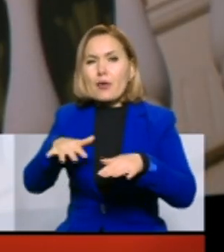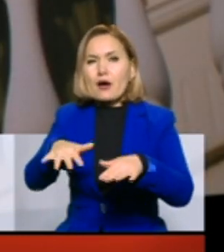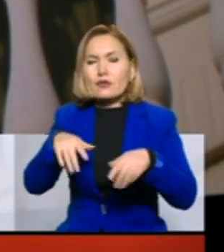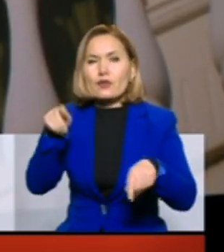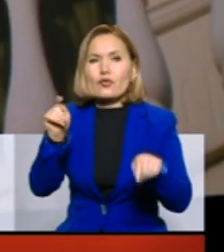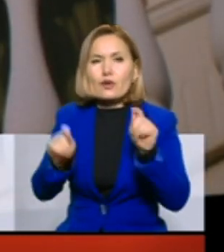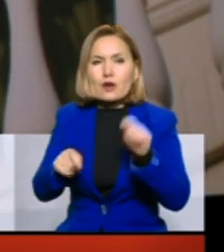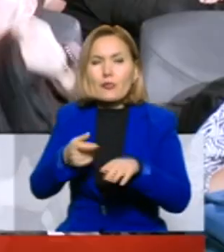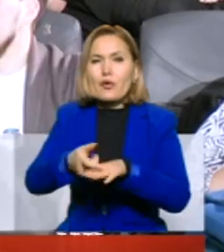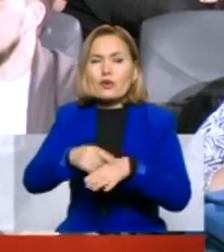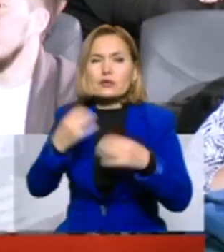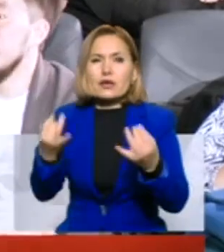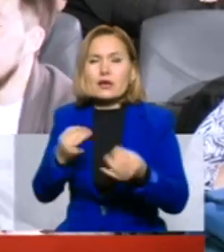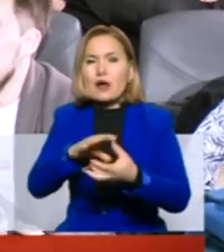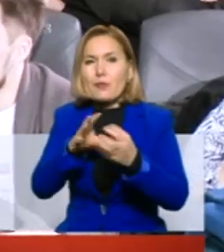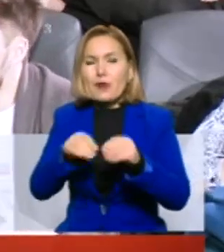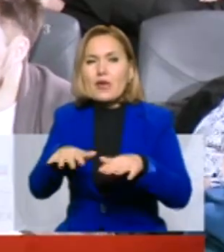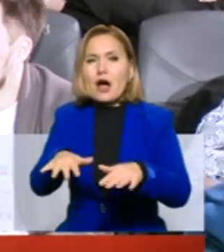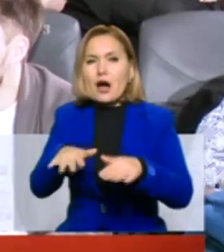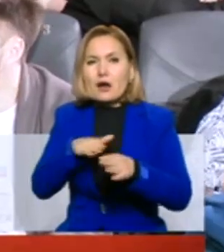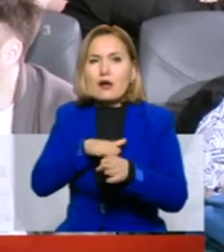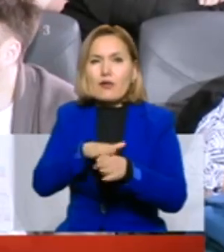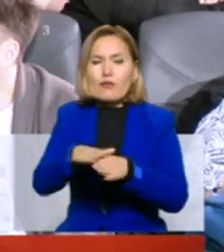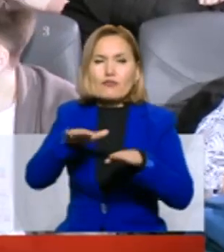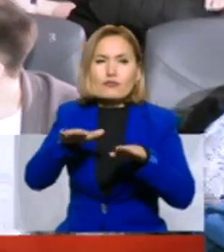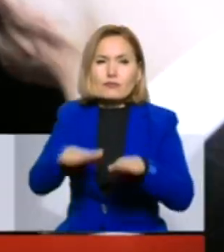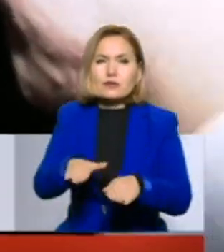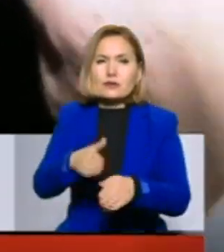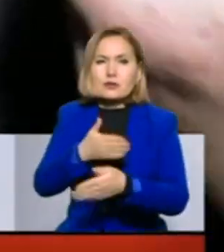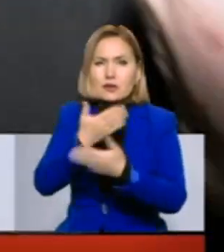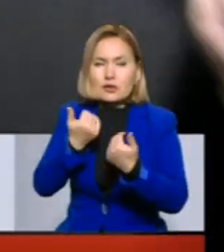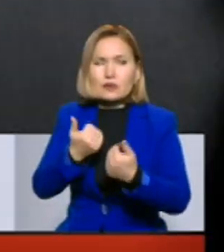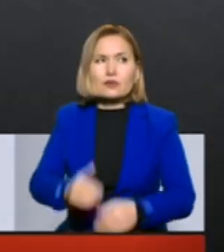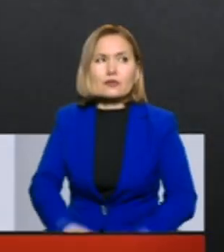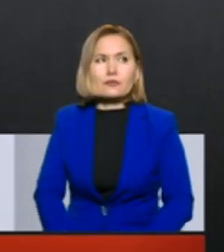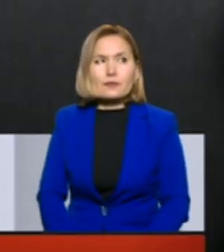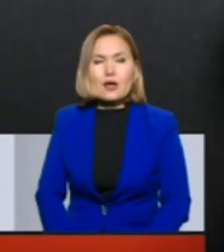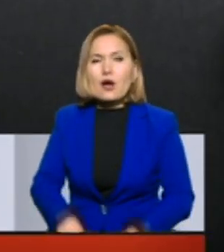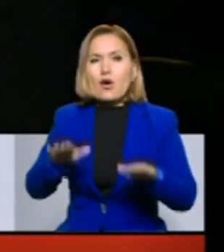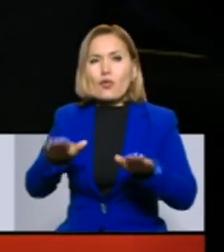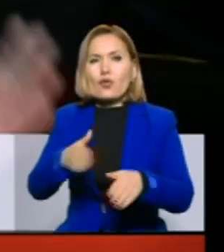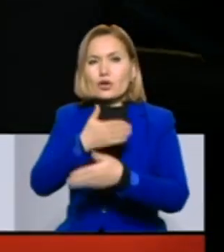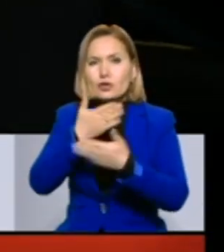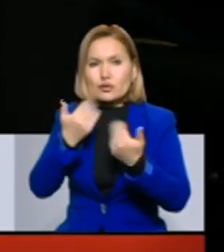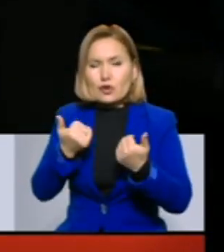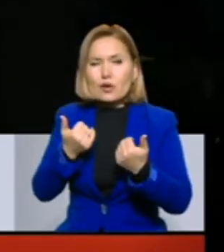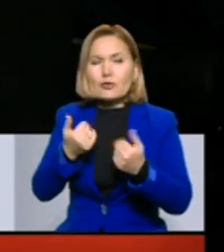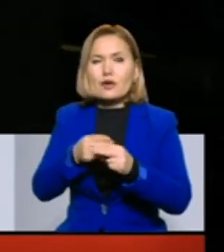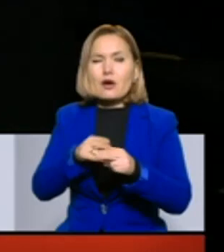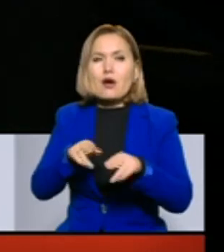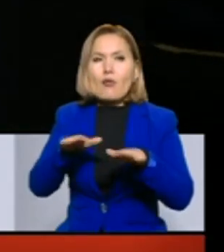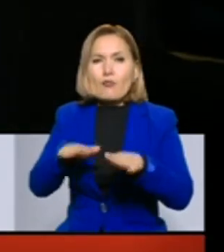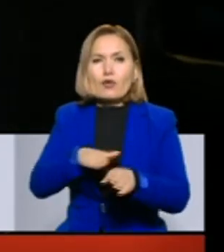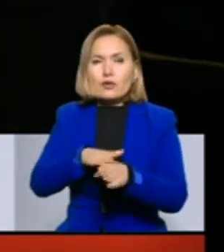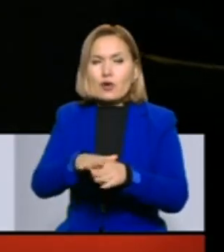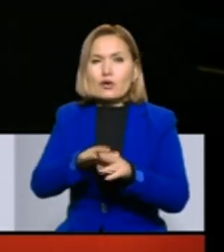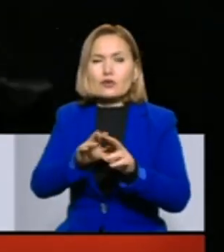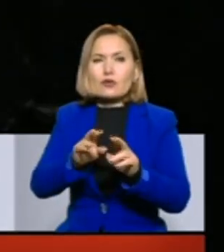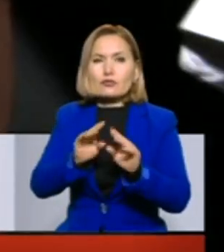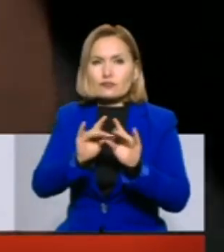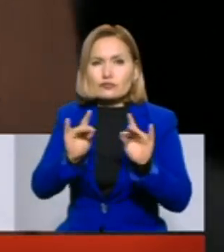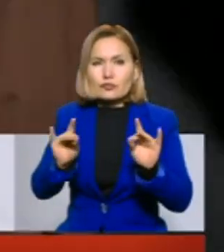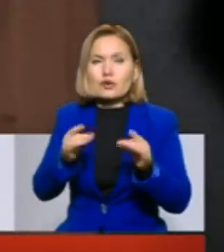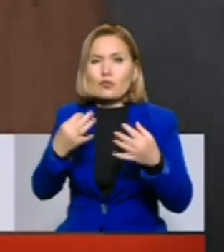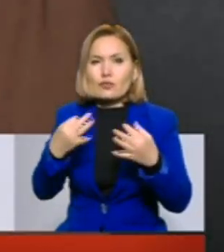ыстық ықыласпен қабылдады. Кинотеатрда ине шаншар орын болмады. Орын жоқ екені. Орын толық. Отыратын орын таба алмай